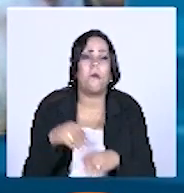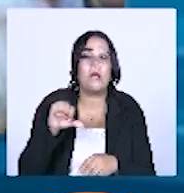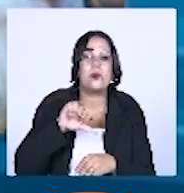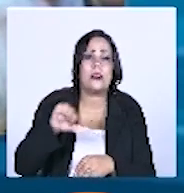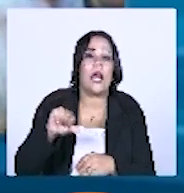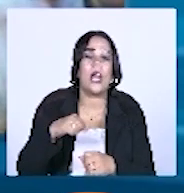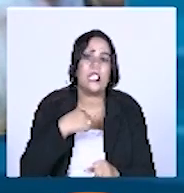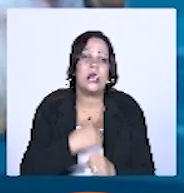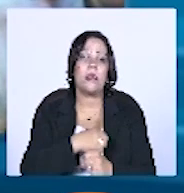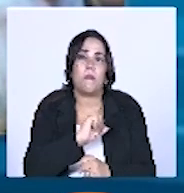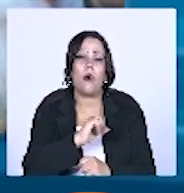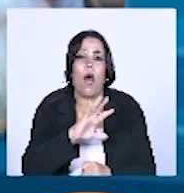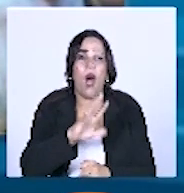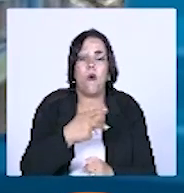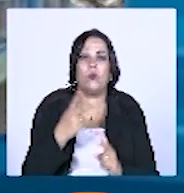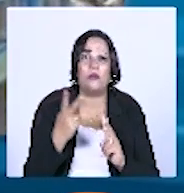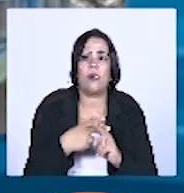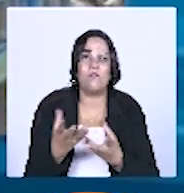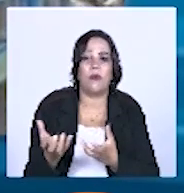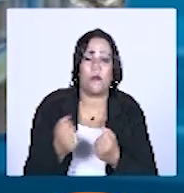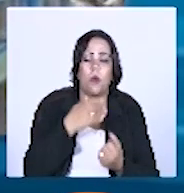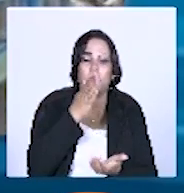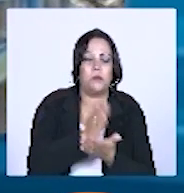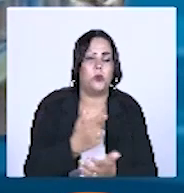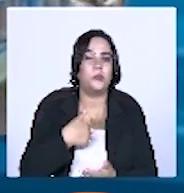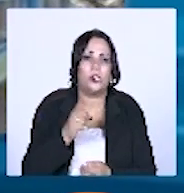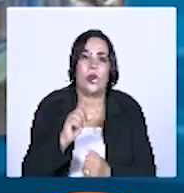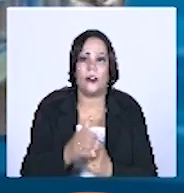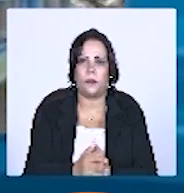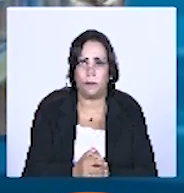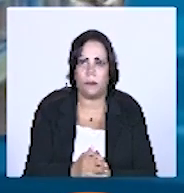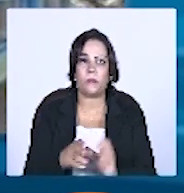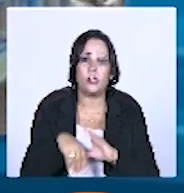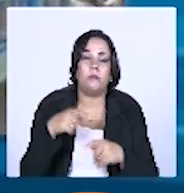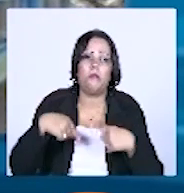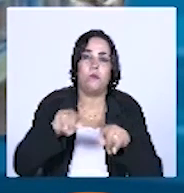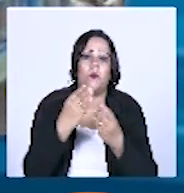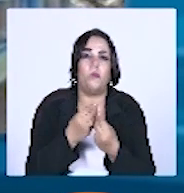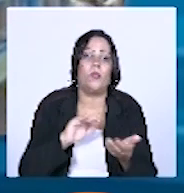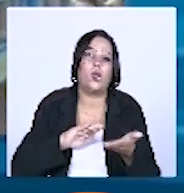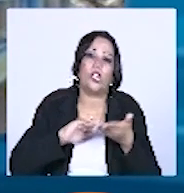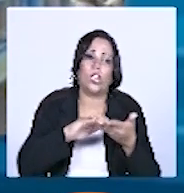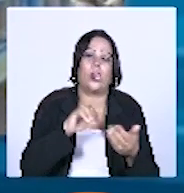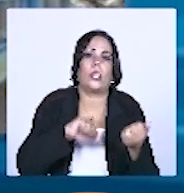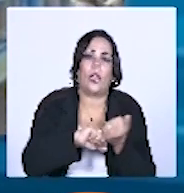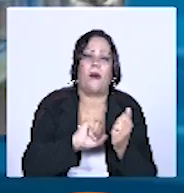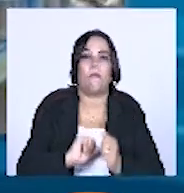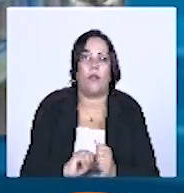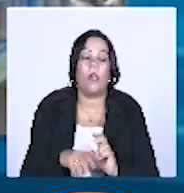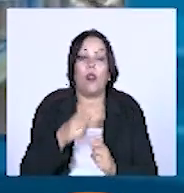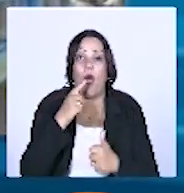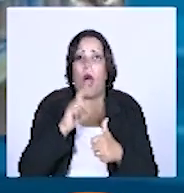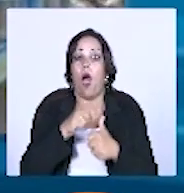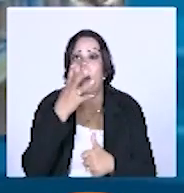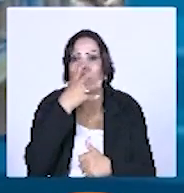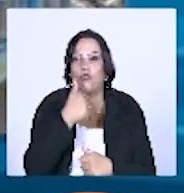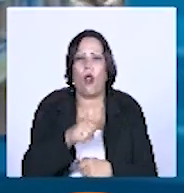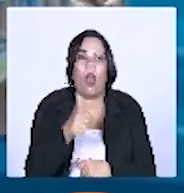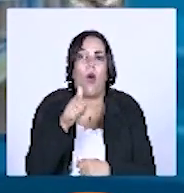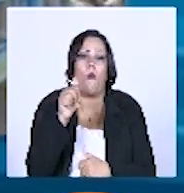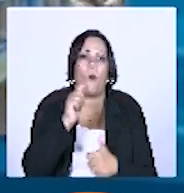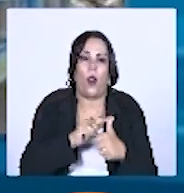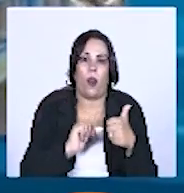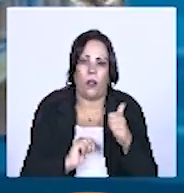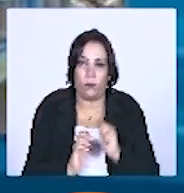استخدامها او وصولها لناس لا تستحق في اطار الدعم دي وجهه نظر اولان او وجهه